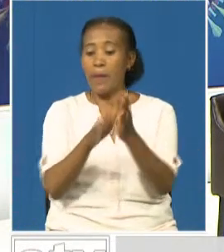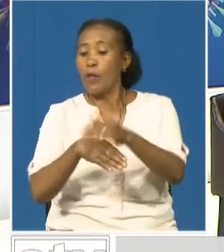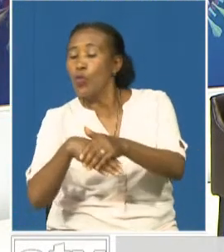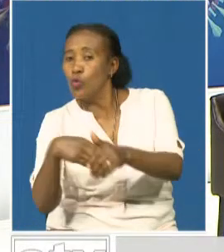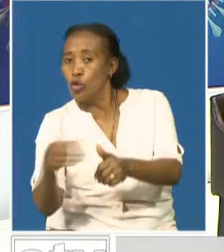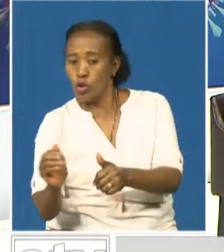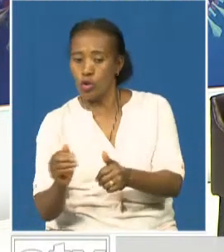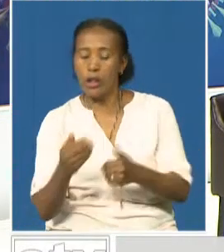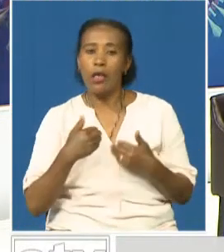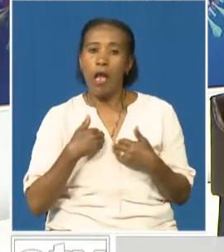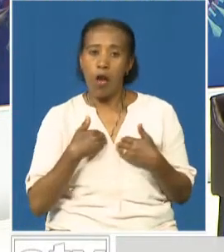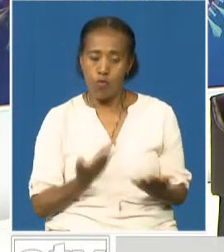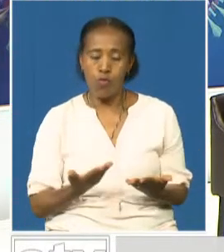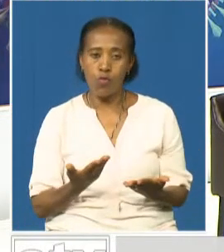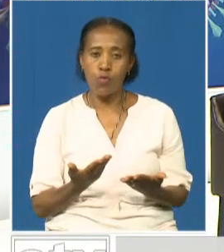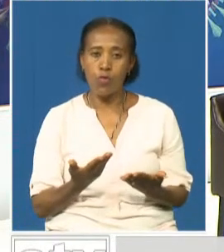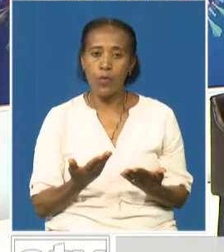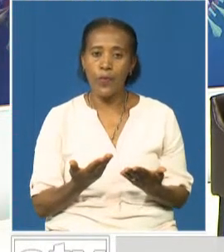ውጪ ያሉ